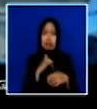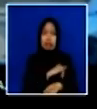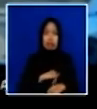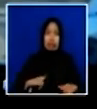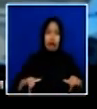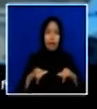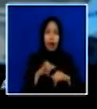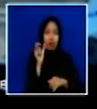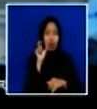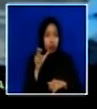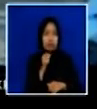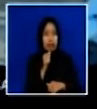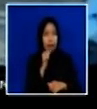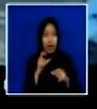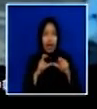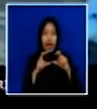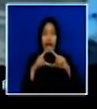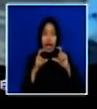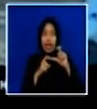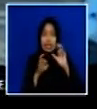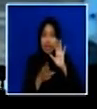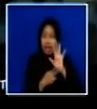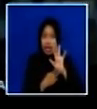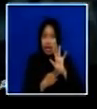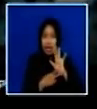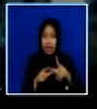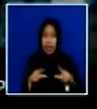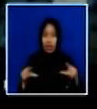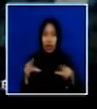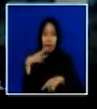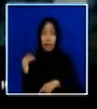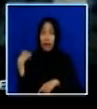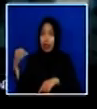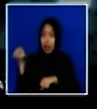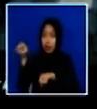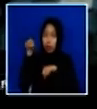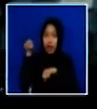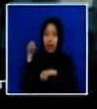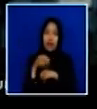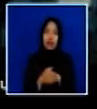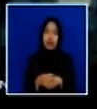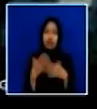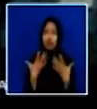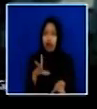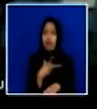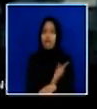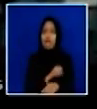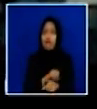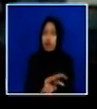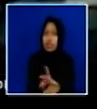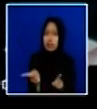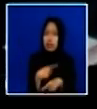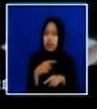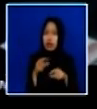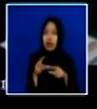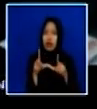vaksin bagi aparatur sipil negara ASN di lingkungan Pemerintah Kabupaten Tuban usai divaksin para awak